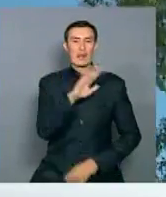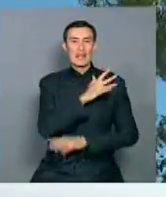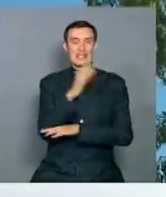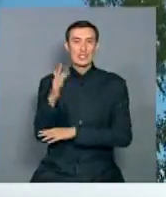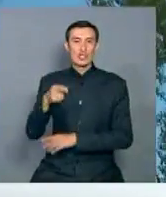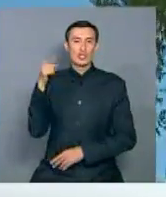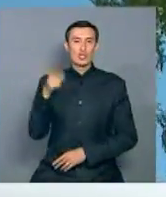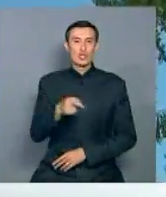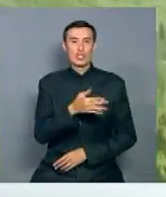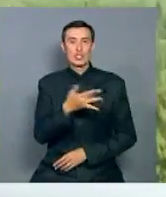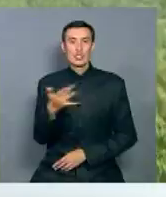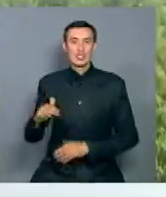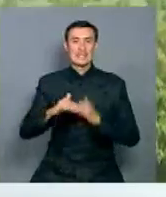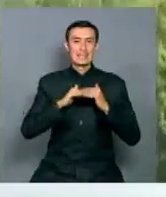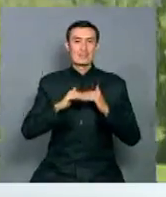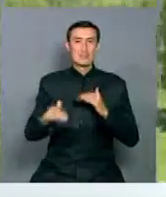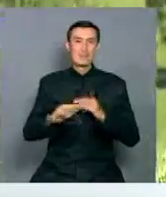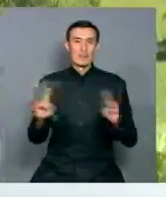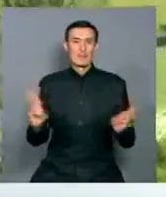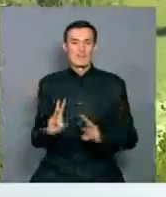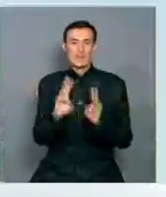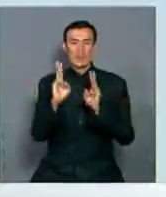1000 степных возгораний.